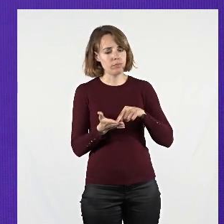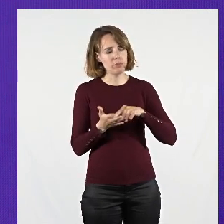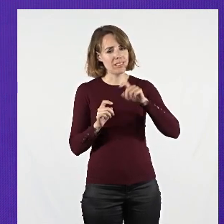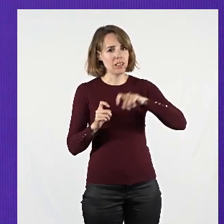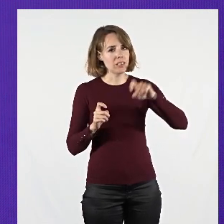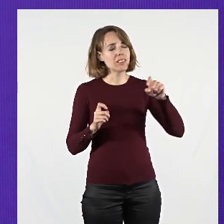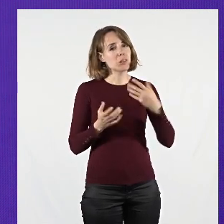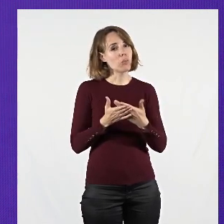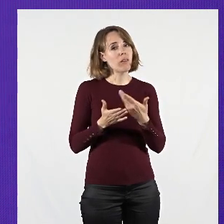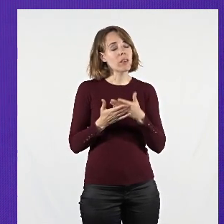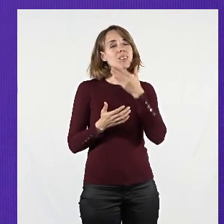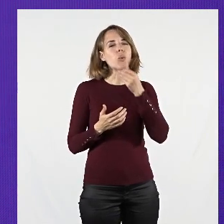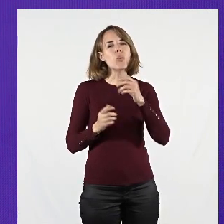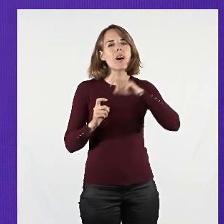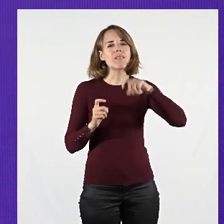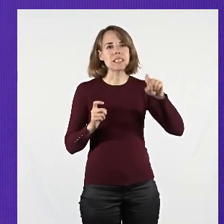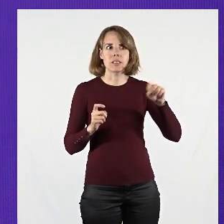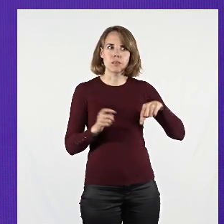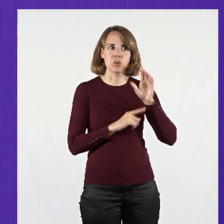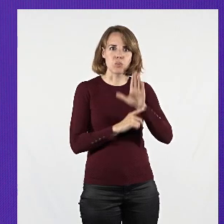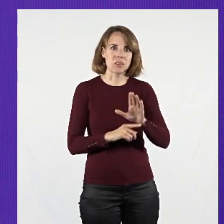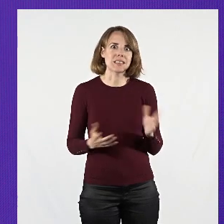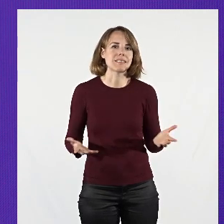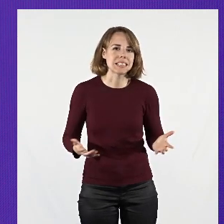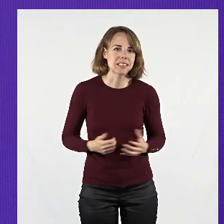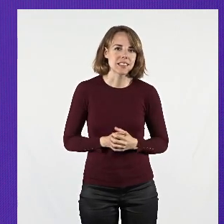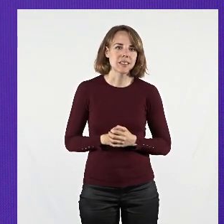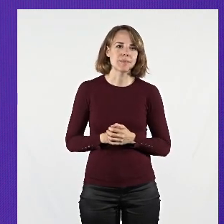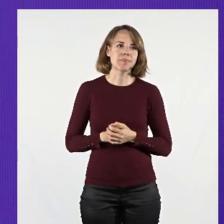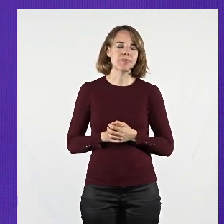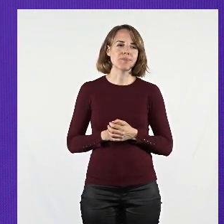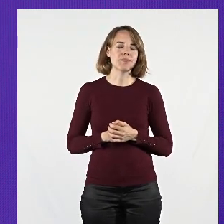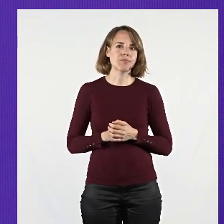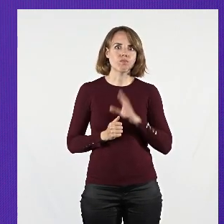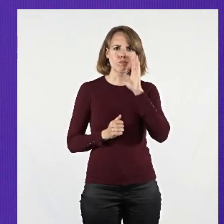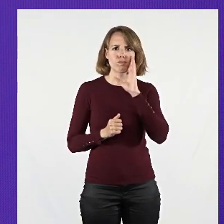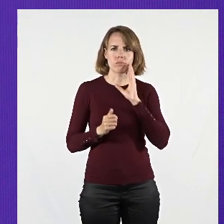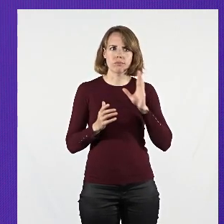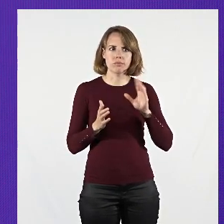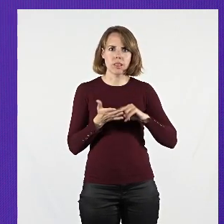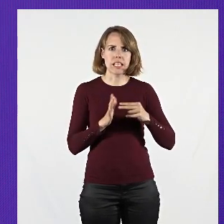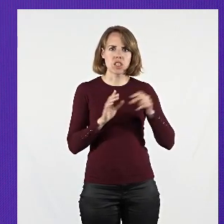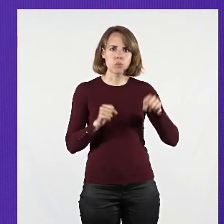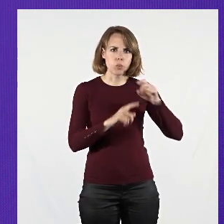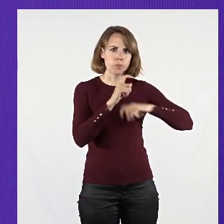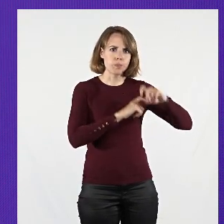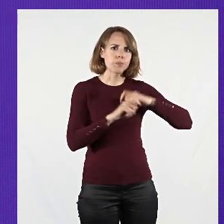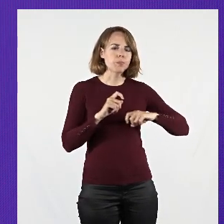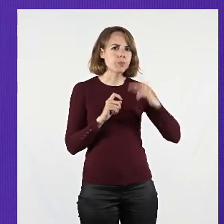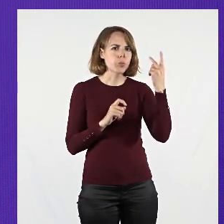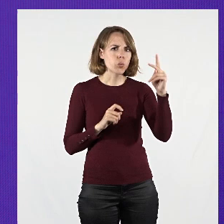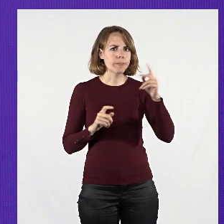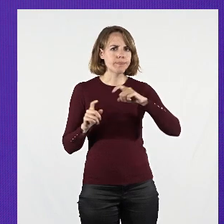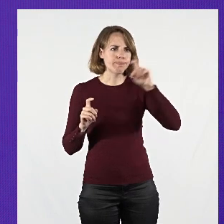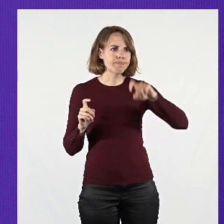beau graphique, il faudrait quand même que je le montre s'il a... Alors, on va redemander à la régie si on peut revenir sur le dernier graphique de M. Causse. Voilà, mais qui montre